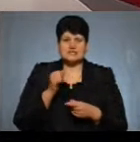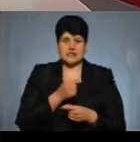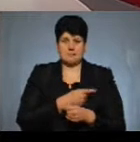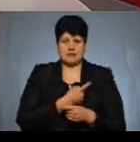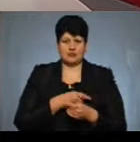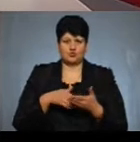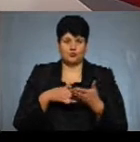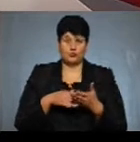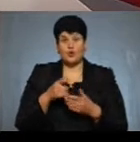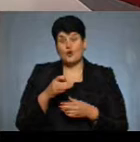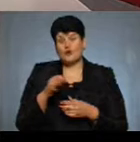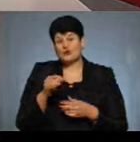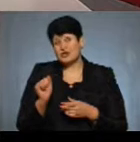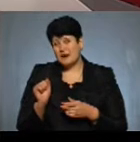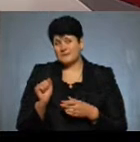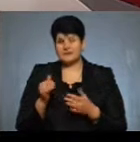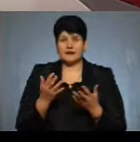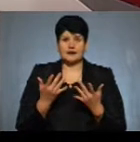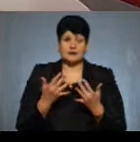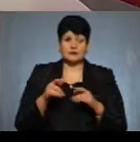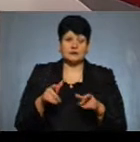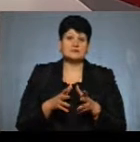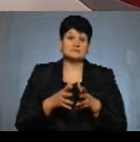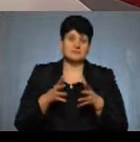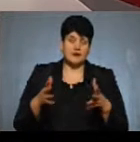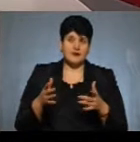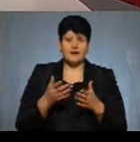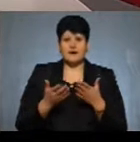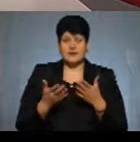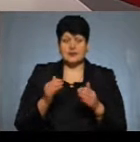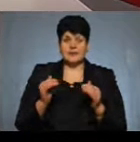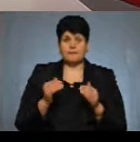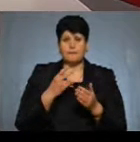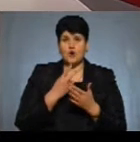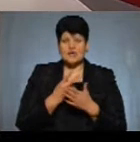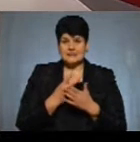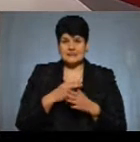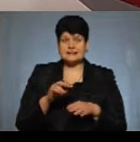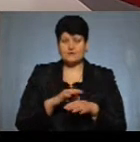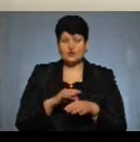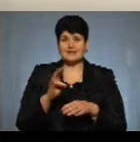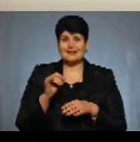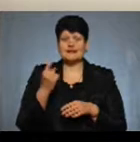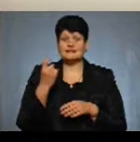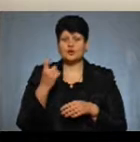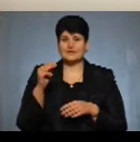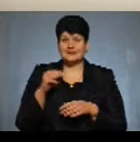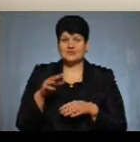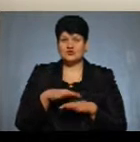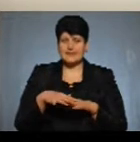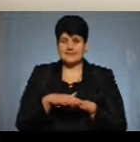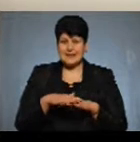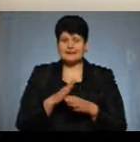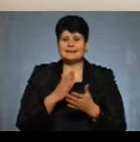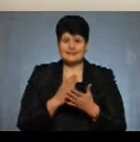допомогою. Хоча кількість осіб зросла, але тим не менше показник захворюваності на 100 тисяч населення, він все ж